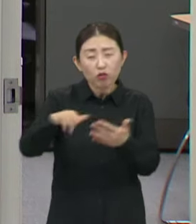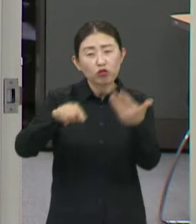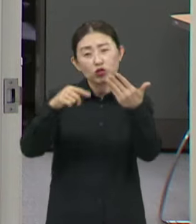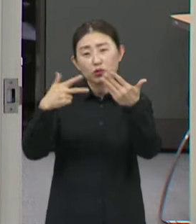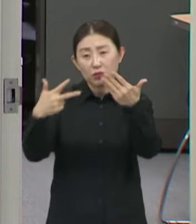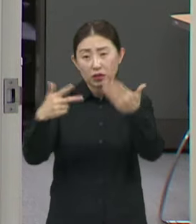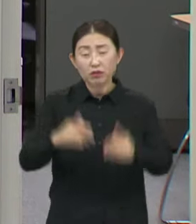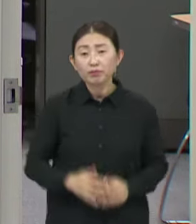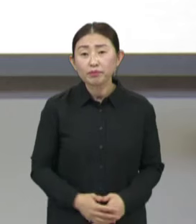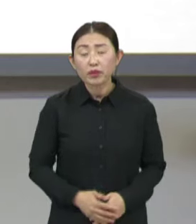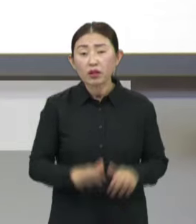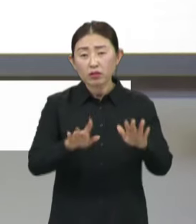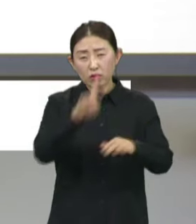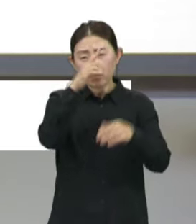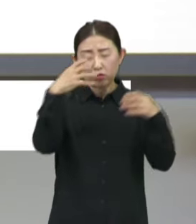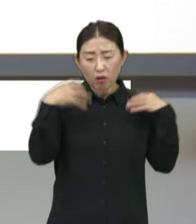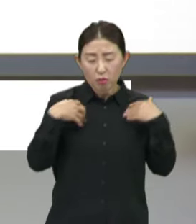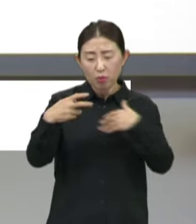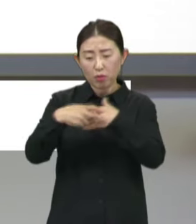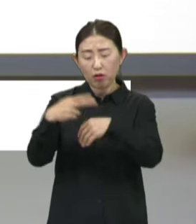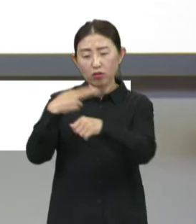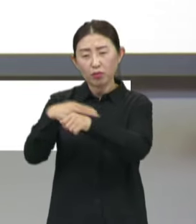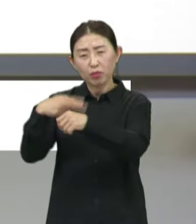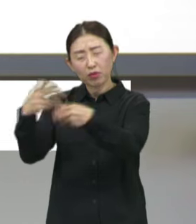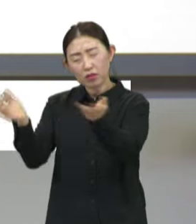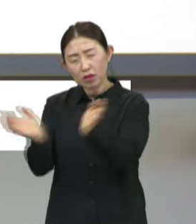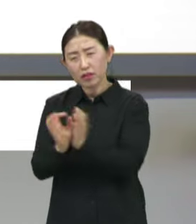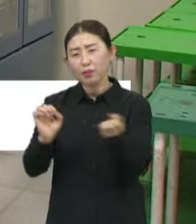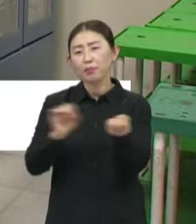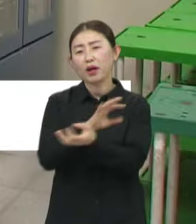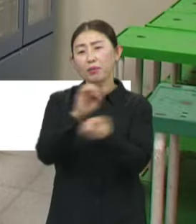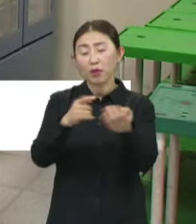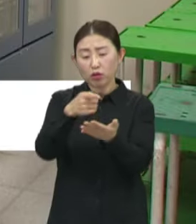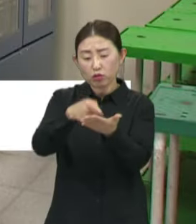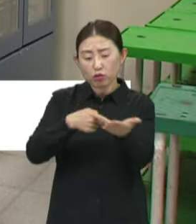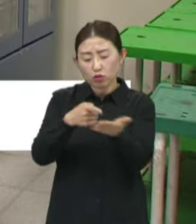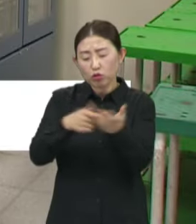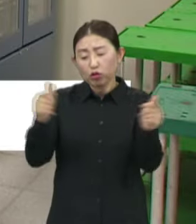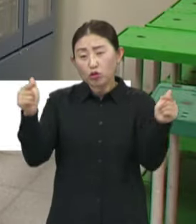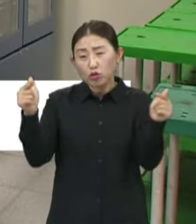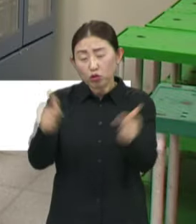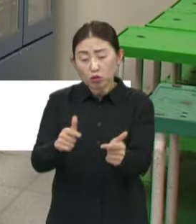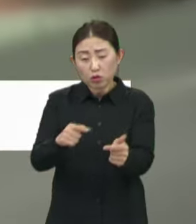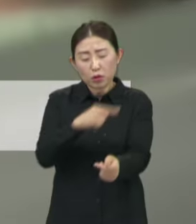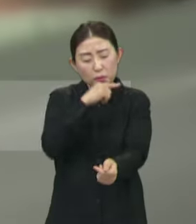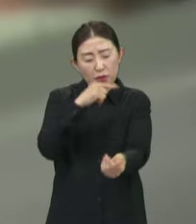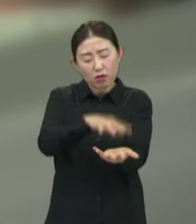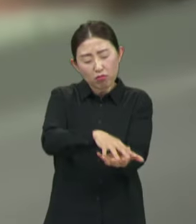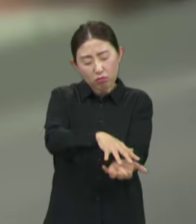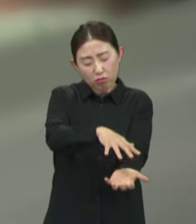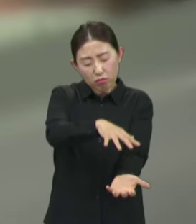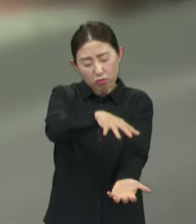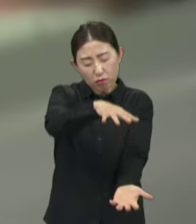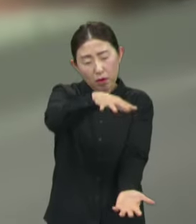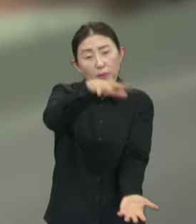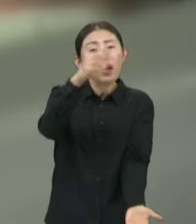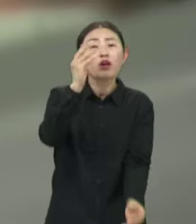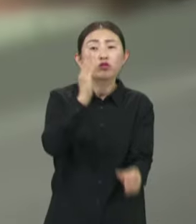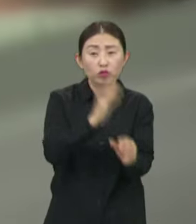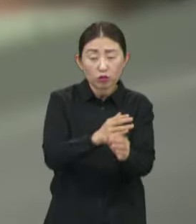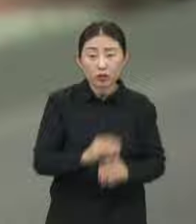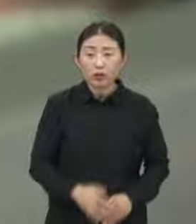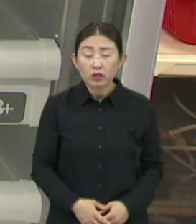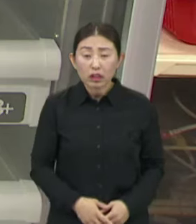의대증원을 둘러싼 의정 갈등으로 수술이 크게 줄어들면서 혈액 사용량도 덩달아 감소했기 때문입니다. 하지만